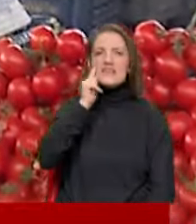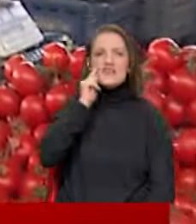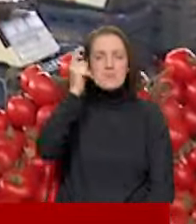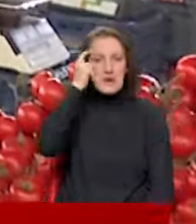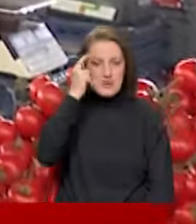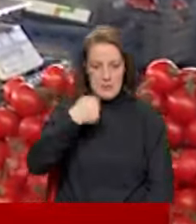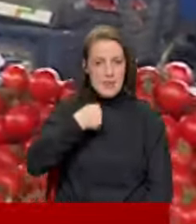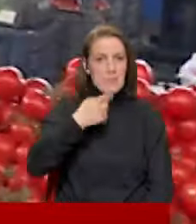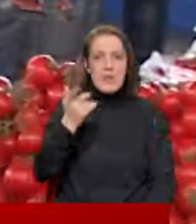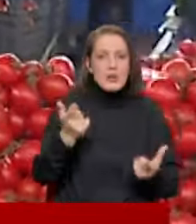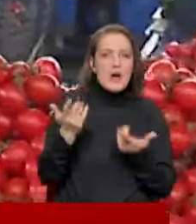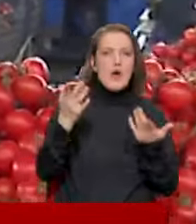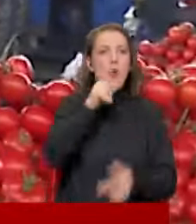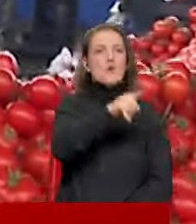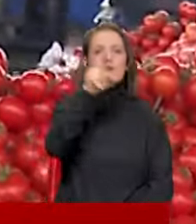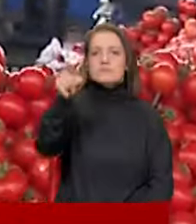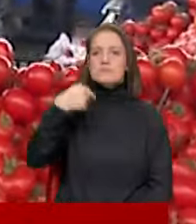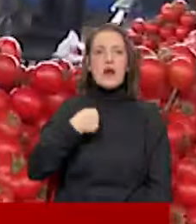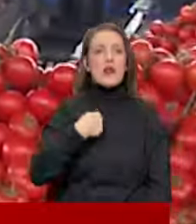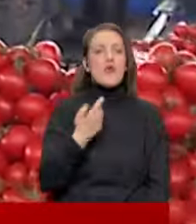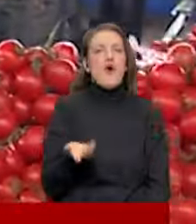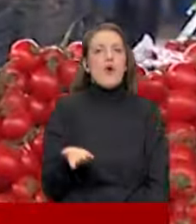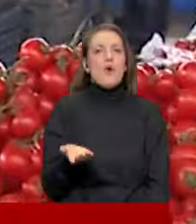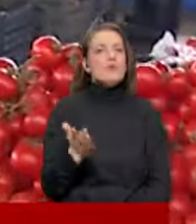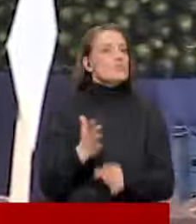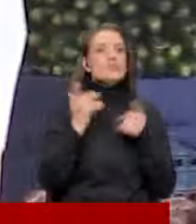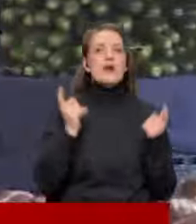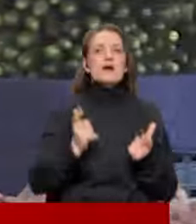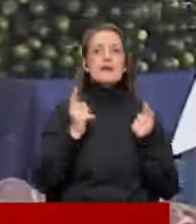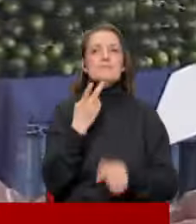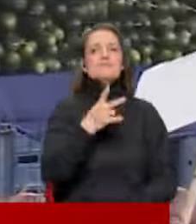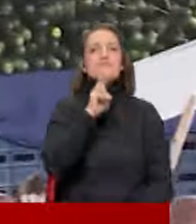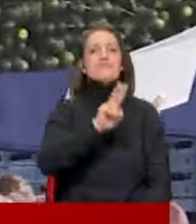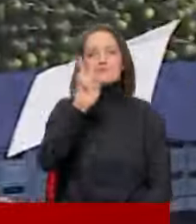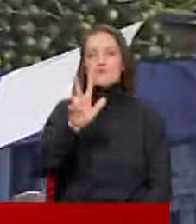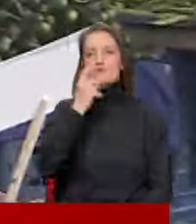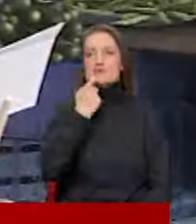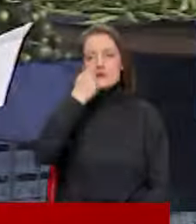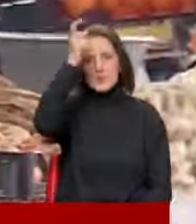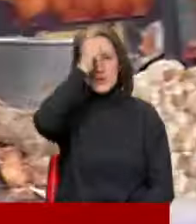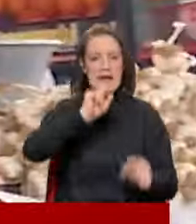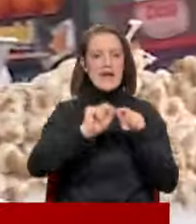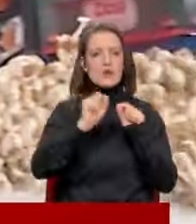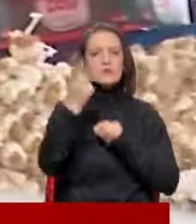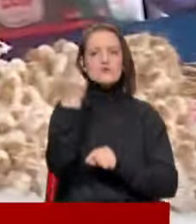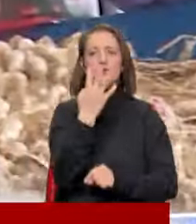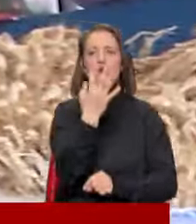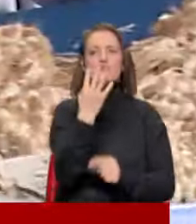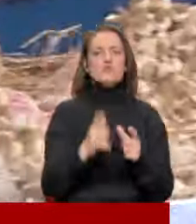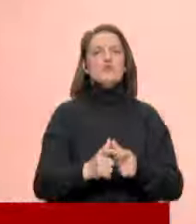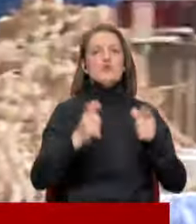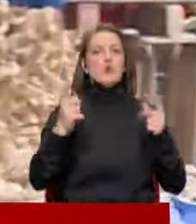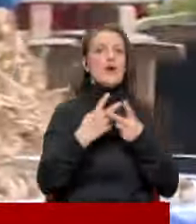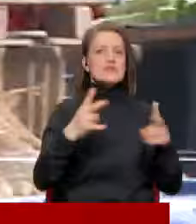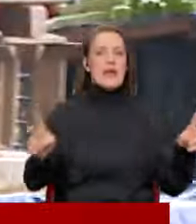düşüyorsa Niye ona buna bana düşmüyor nerede 2023 yılında Türkiye ekonomisinin % 4,5 büyüdüğü